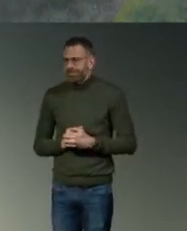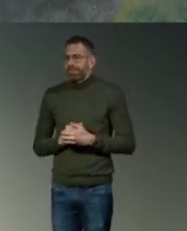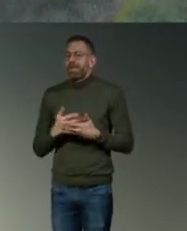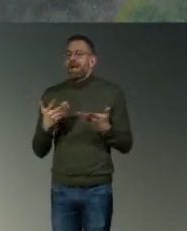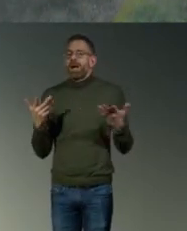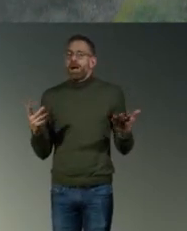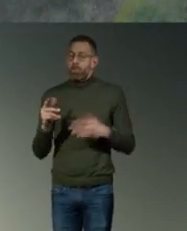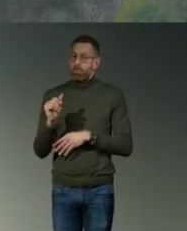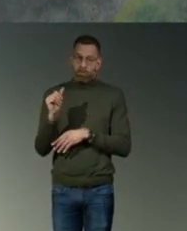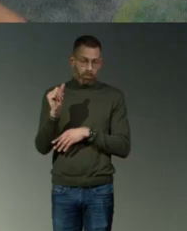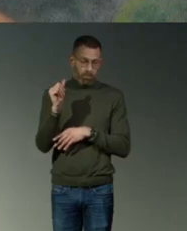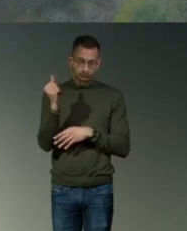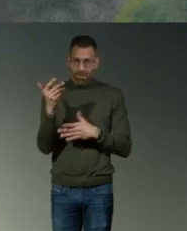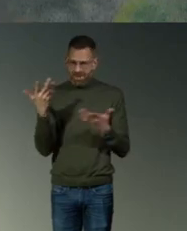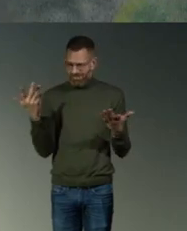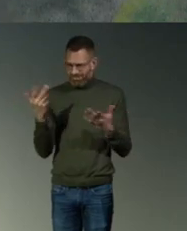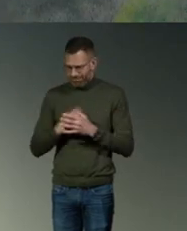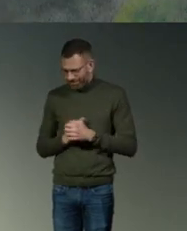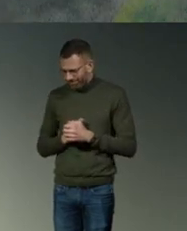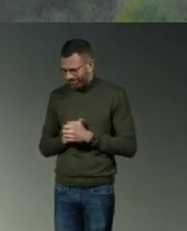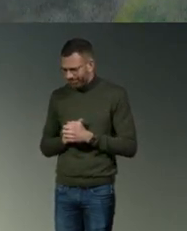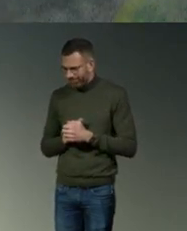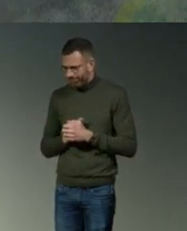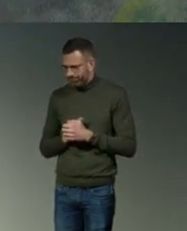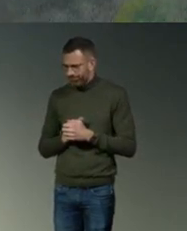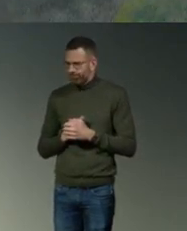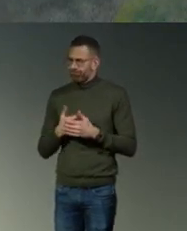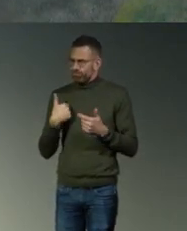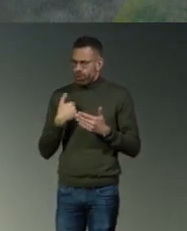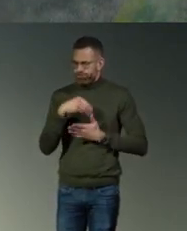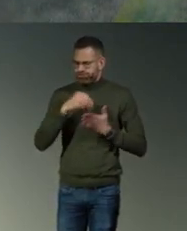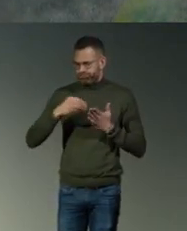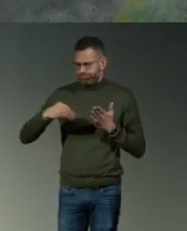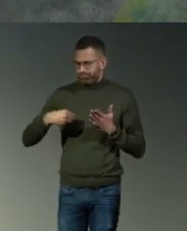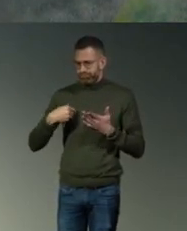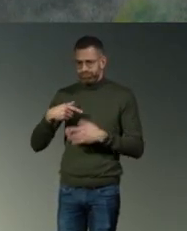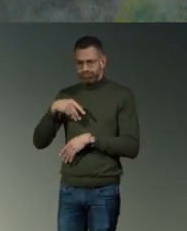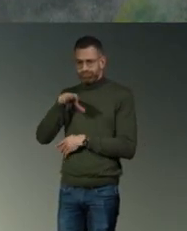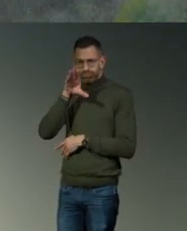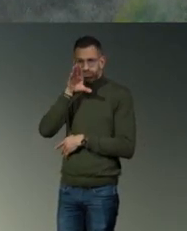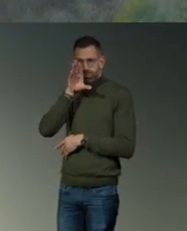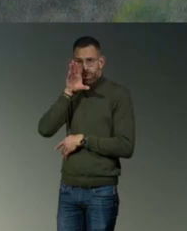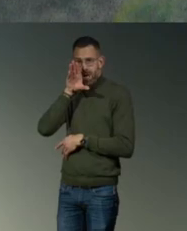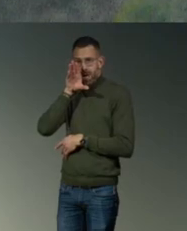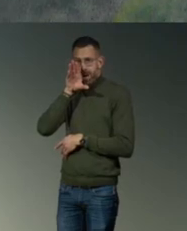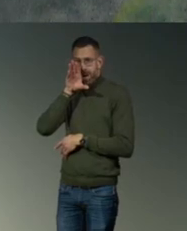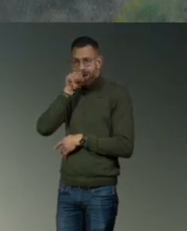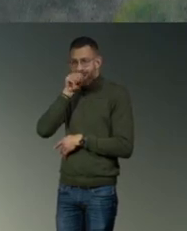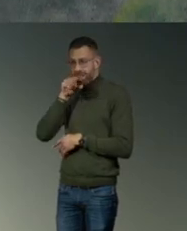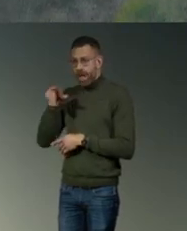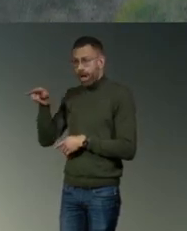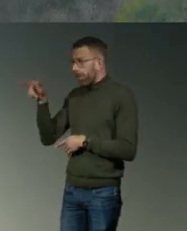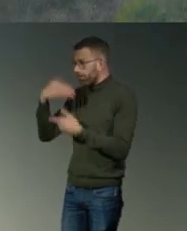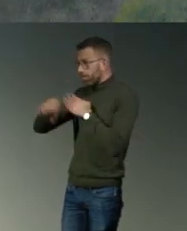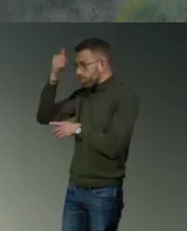que le canard est, j'ai écrit quelques pages là-dessus, c'est, personne ne s'intéresse au canard, personne ne regarde le canard